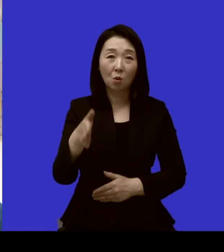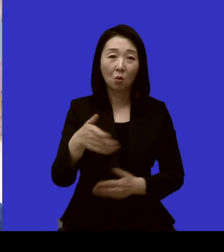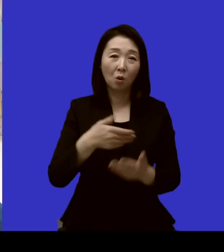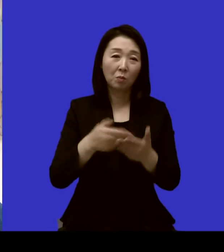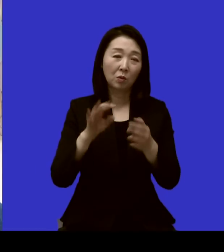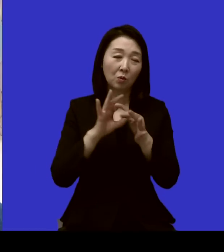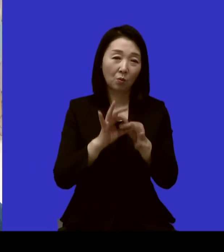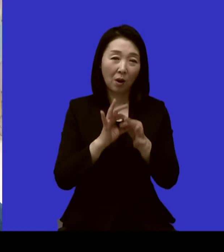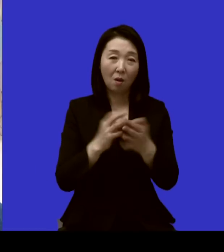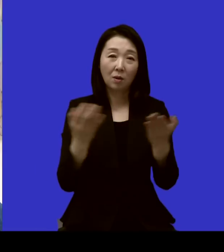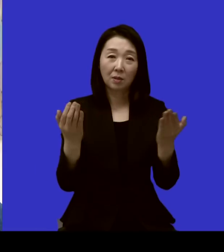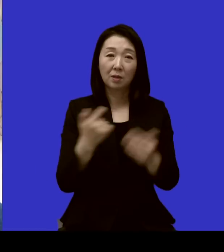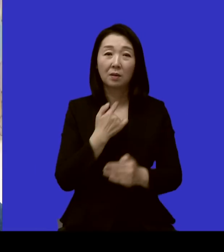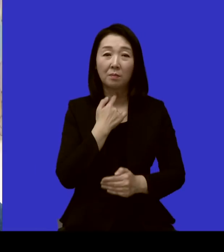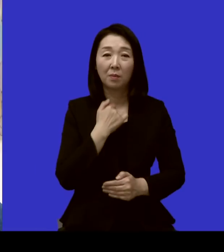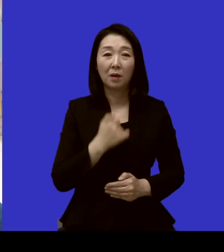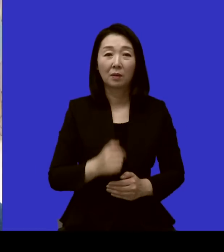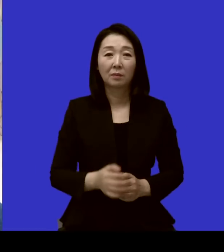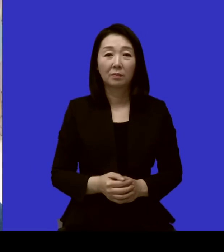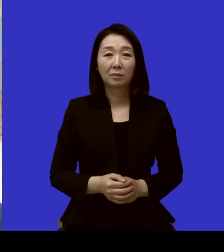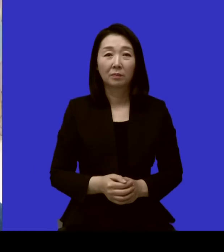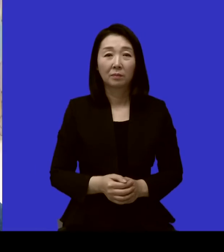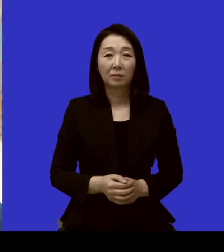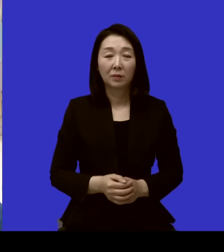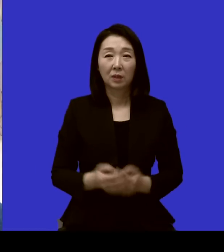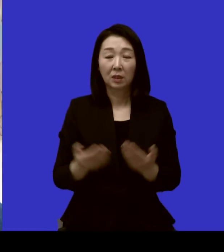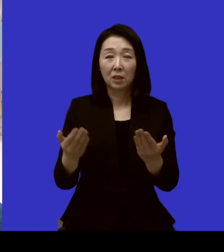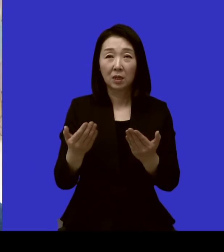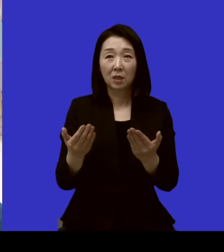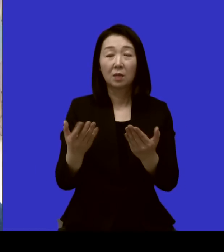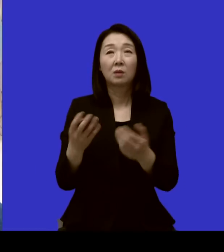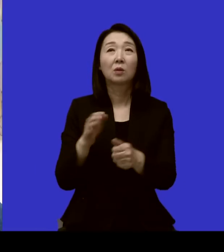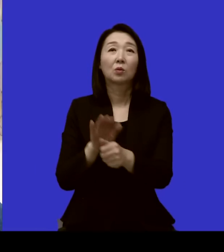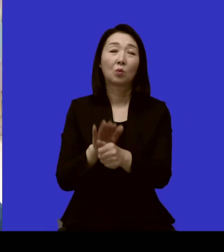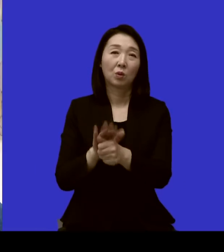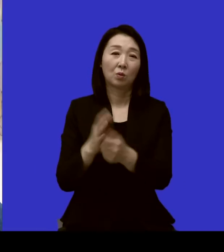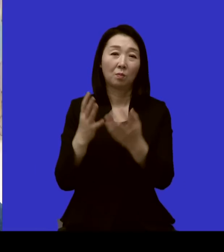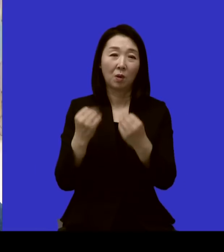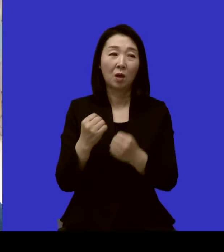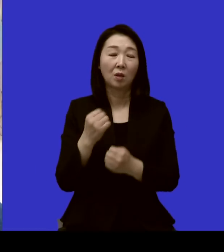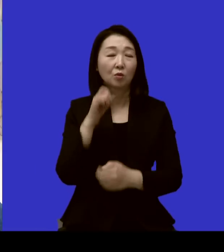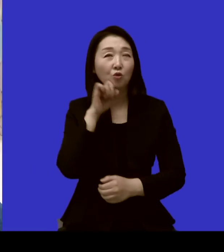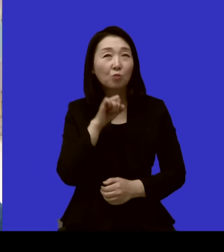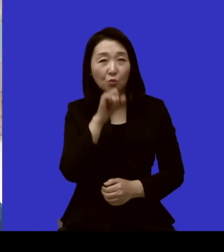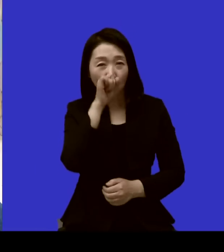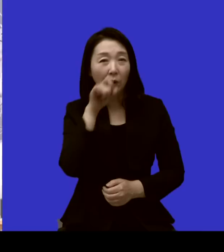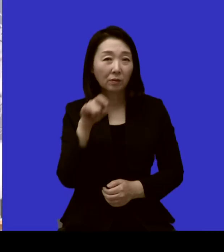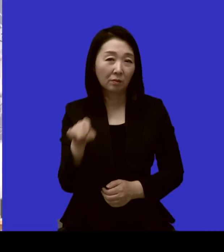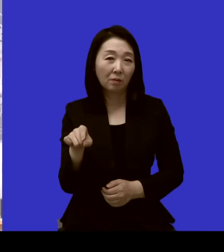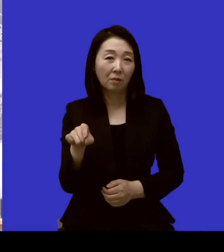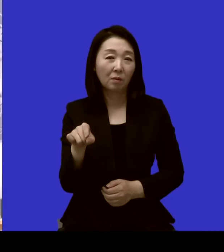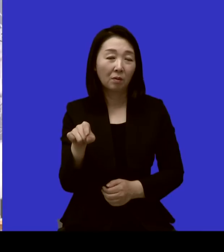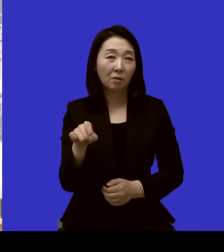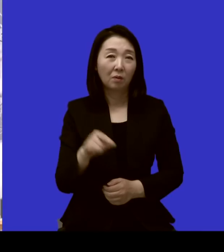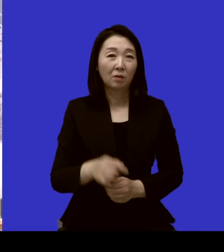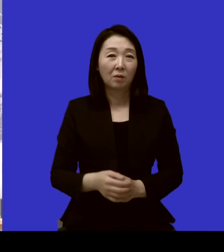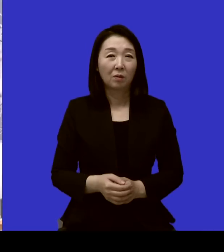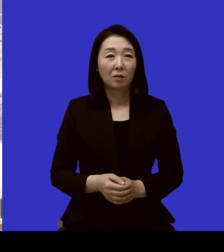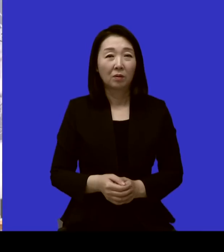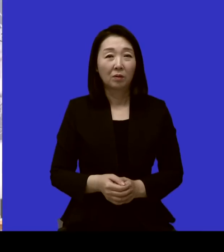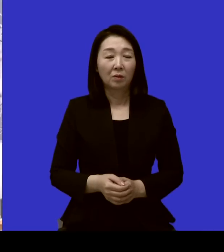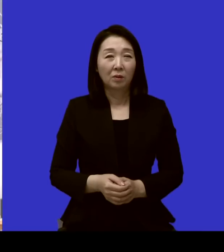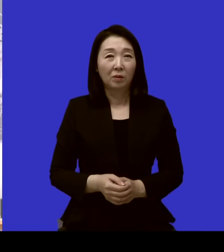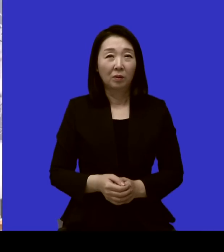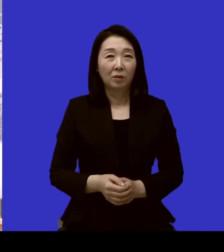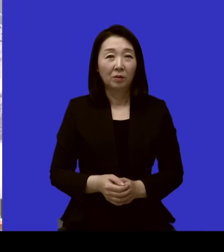미술에 관련된 일을 했지만 네. 그 일을 많이 많이 즐겨 했었어요. 뭐 미혼모 가정협회라든지